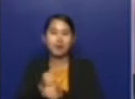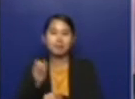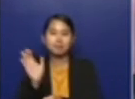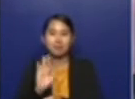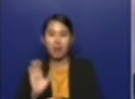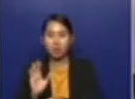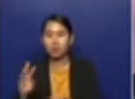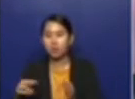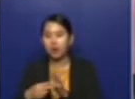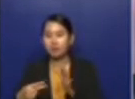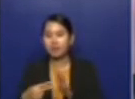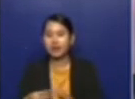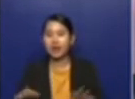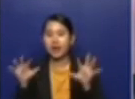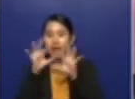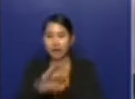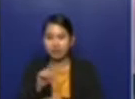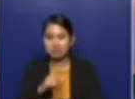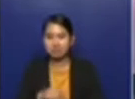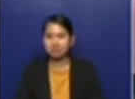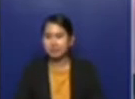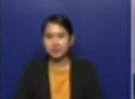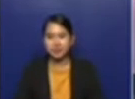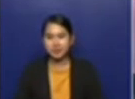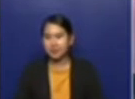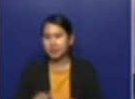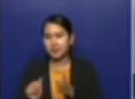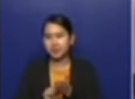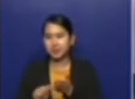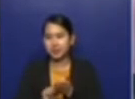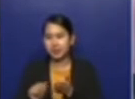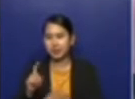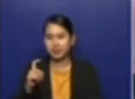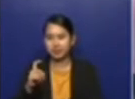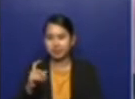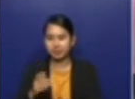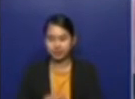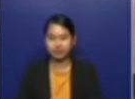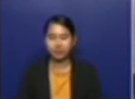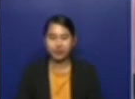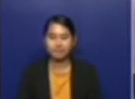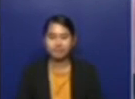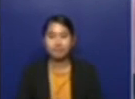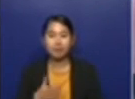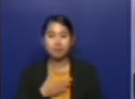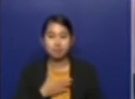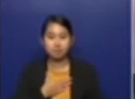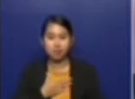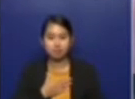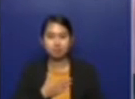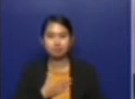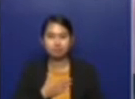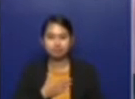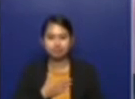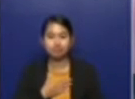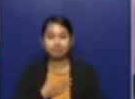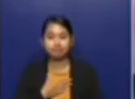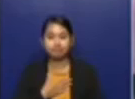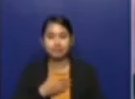บรรยากาศสิ่งเหล่านี้อาจจะสายเกินแก้นะครับเพราะฉะนั้นแล้วผมจึงถือว่าสภาผู้แทนราษฎร